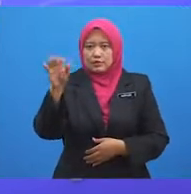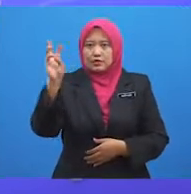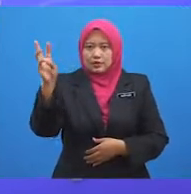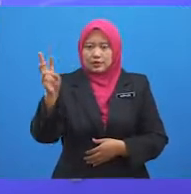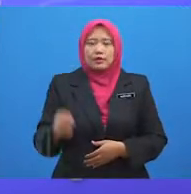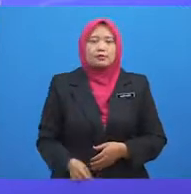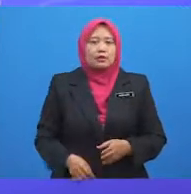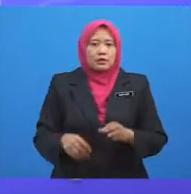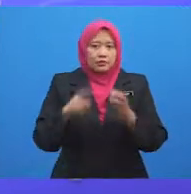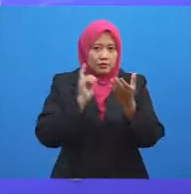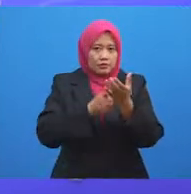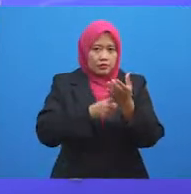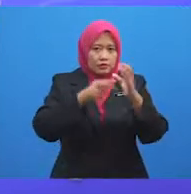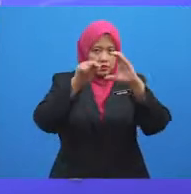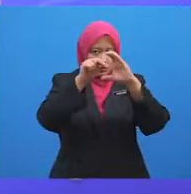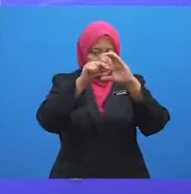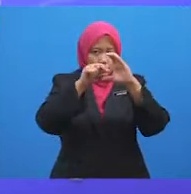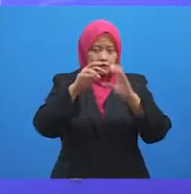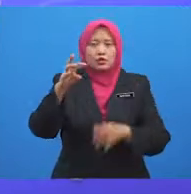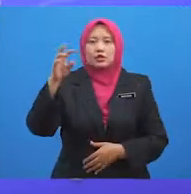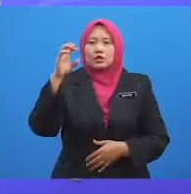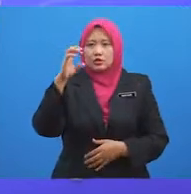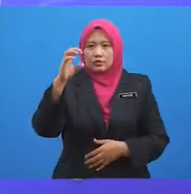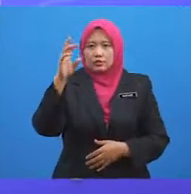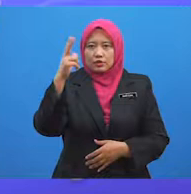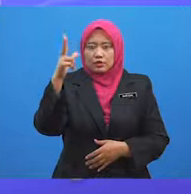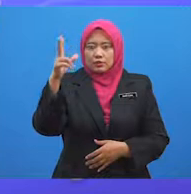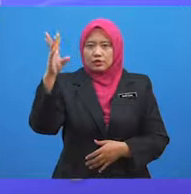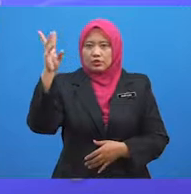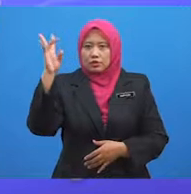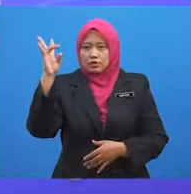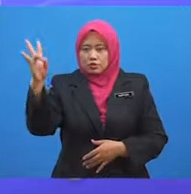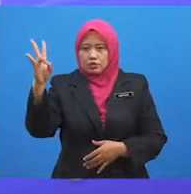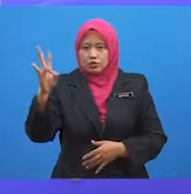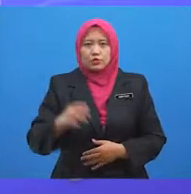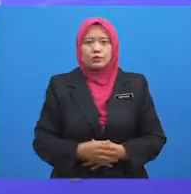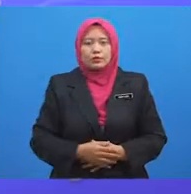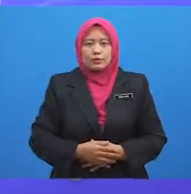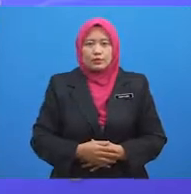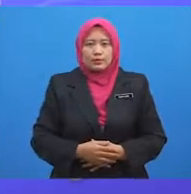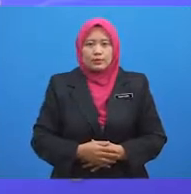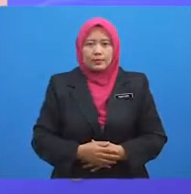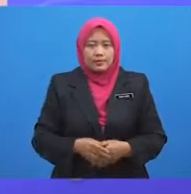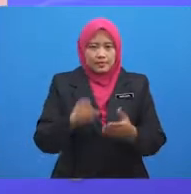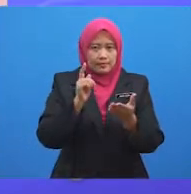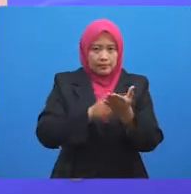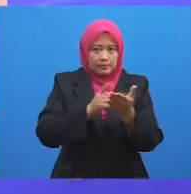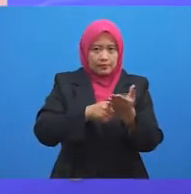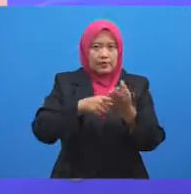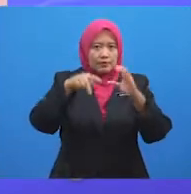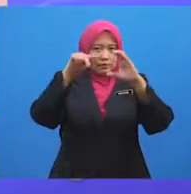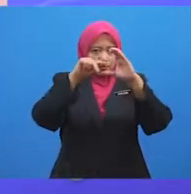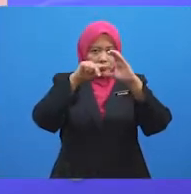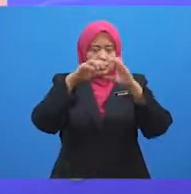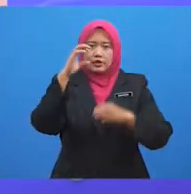bilangan neutron karbon 13 ialah 7. Dan bilangan proton karbon 14